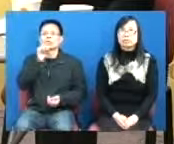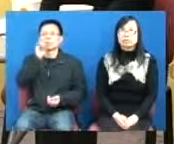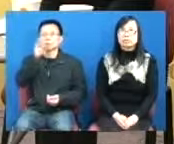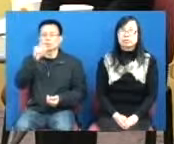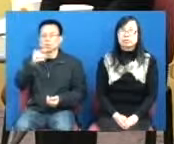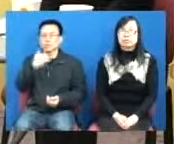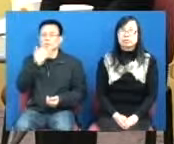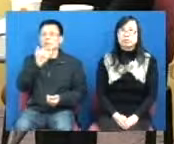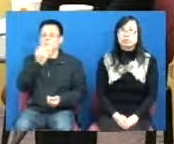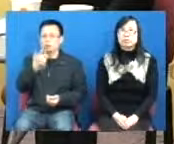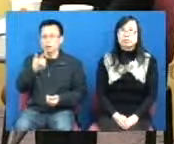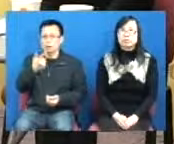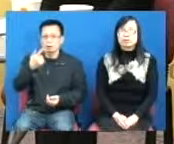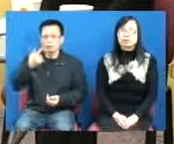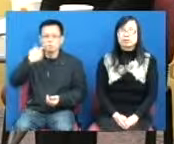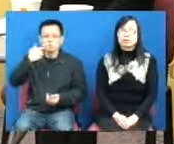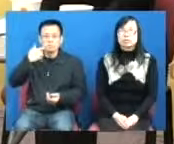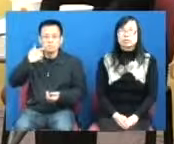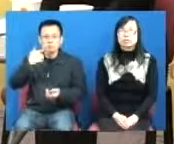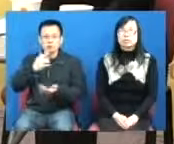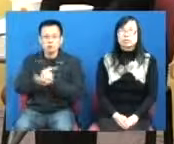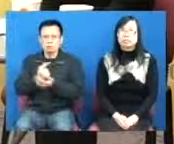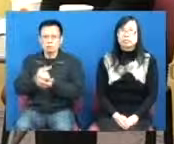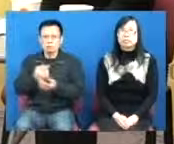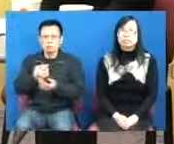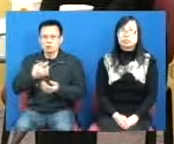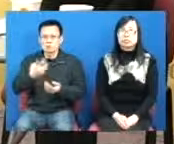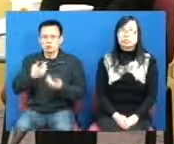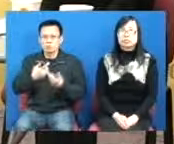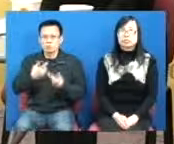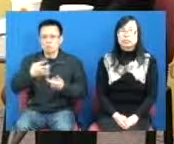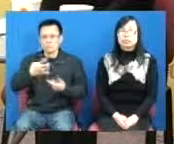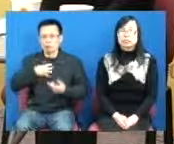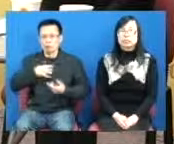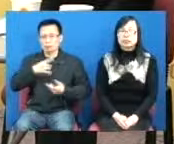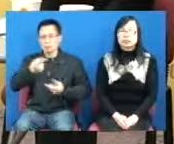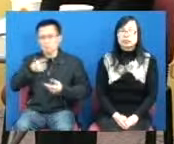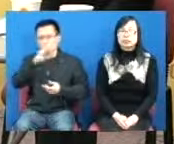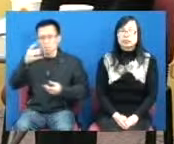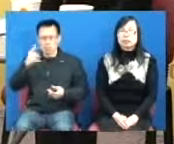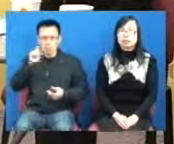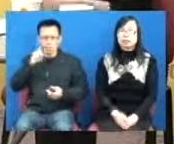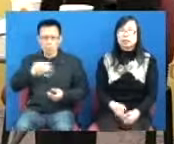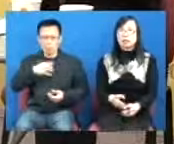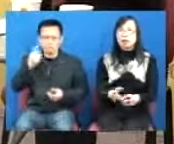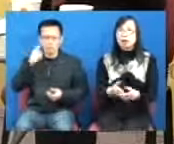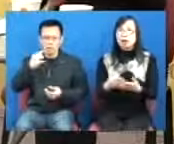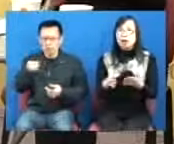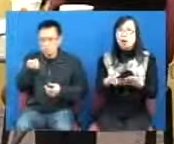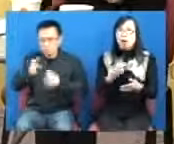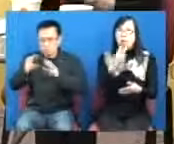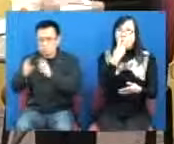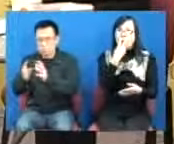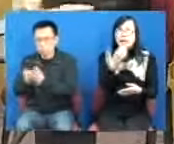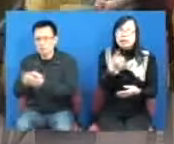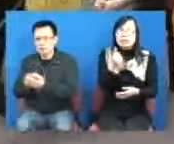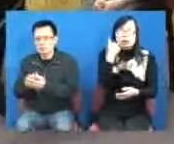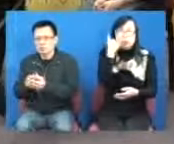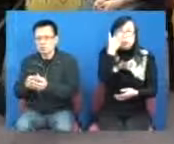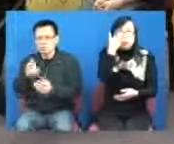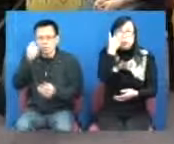他的激烈的話現場分分鐘你會感覺到你自己是一個好少數的聲音即是些空氣會冷了很多